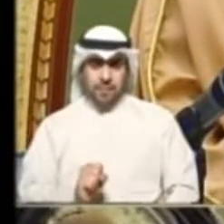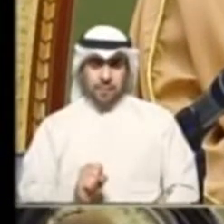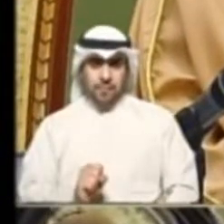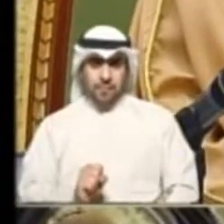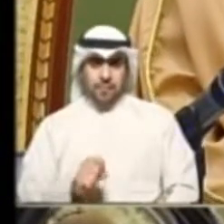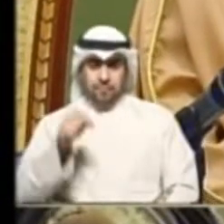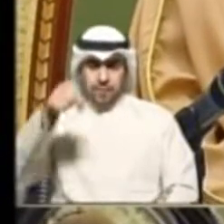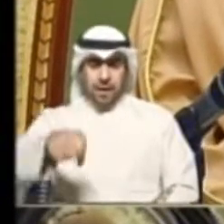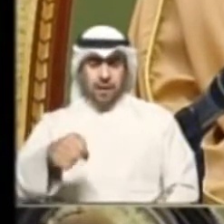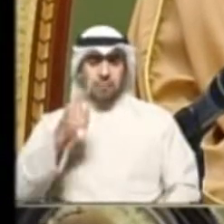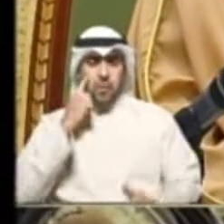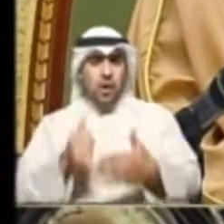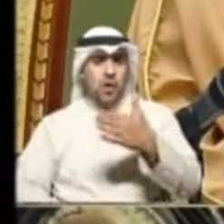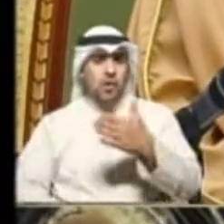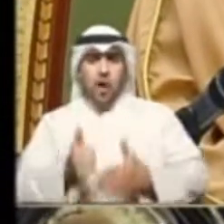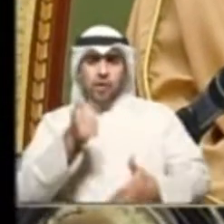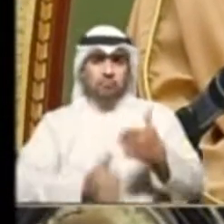حلوا